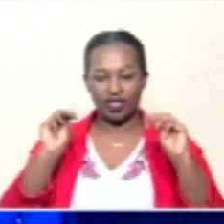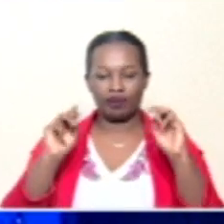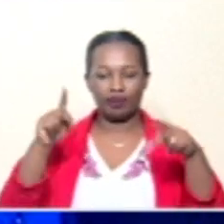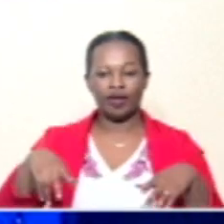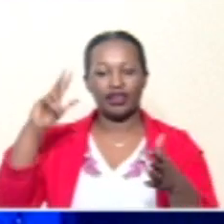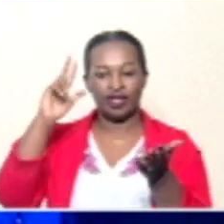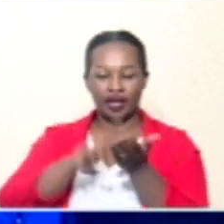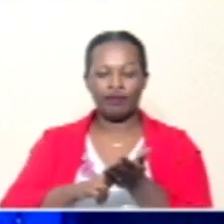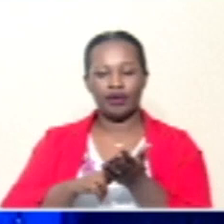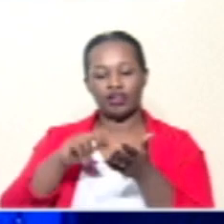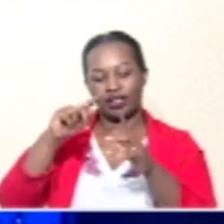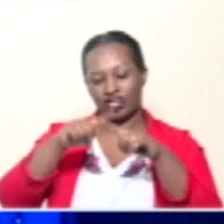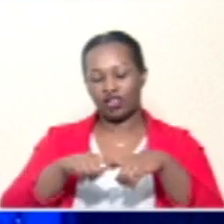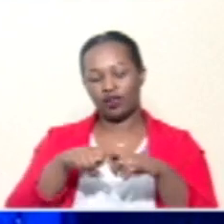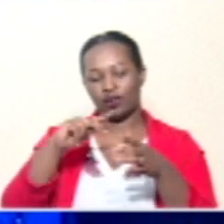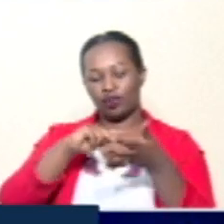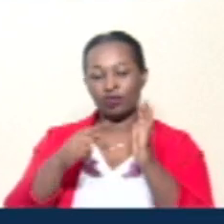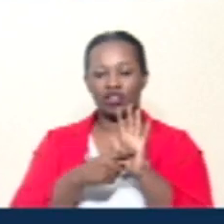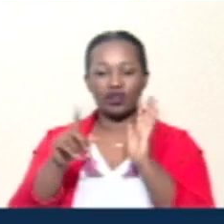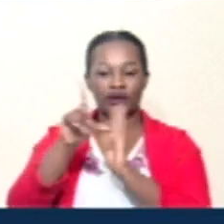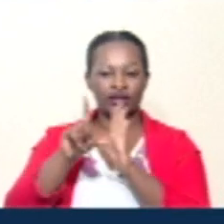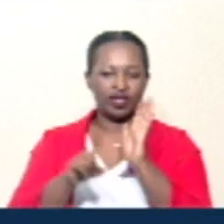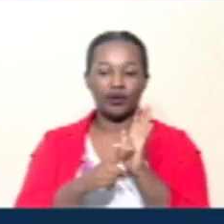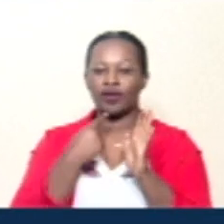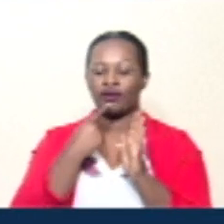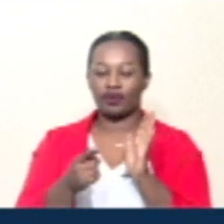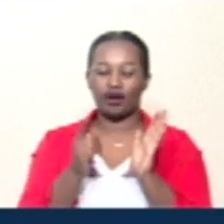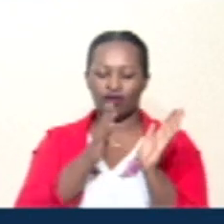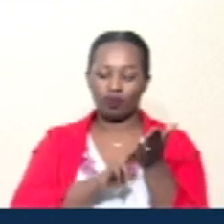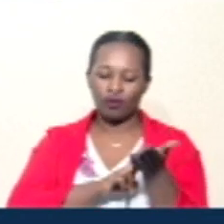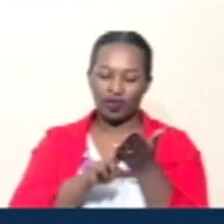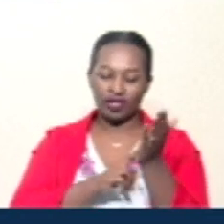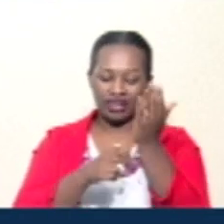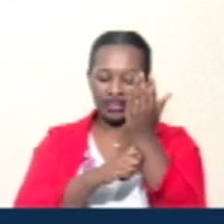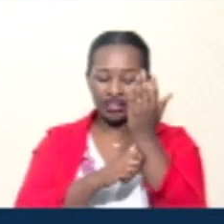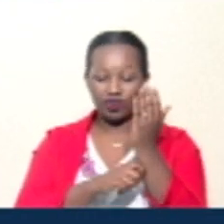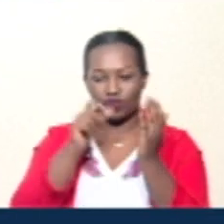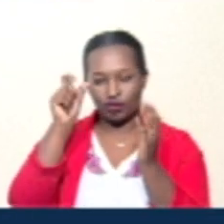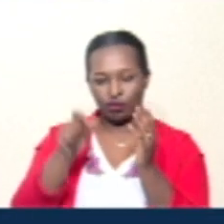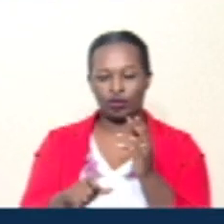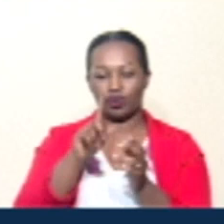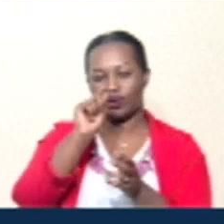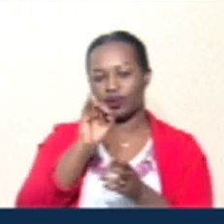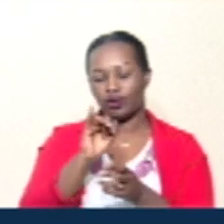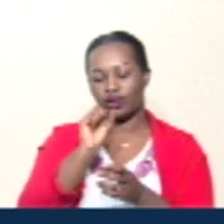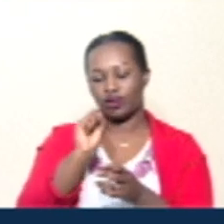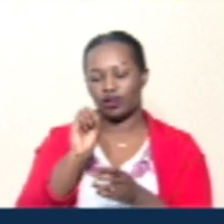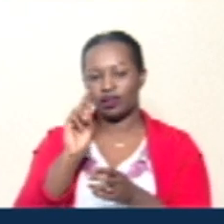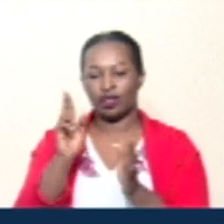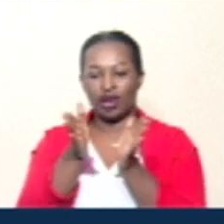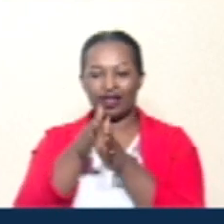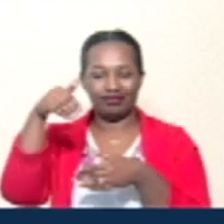ishingiro ry'umushinga w'itegeko rigena imikoreshereze y'ingingo z'umuntu TC ndetse n'uturemangingo. Jean Paul Maniraho yari